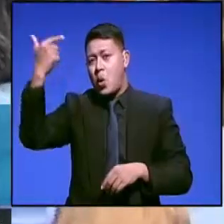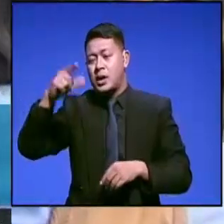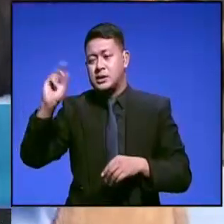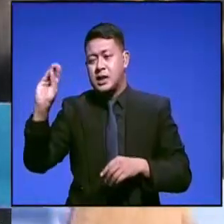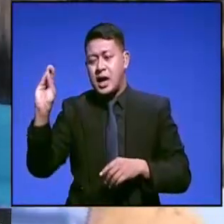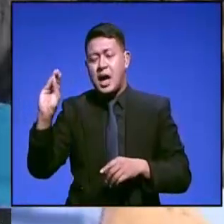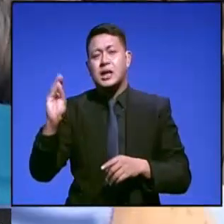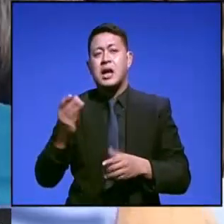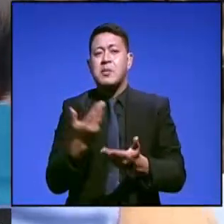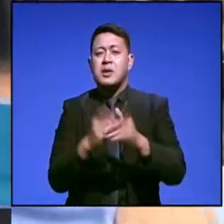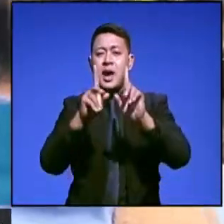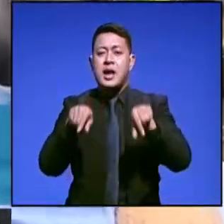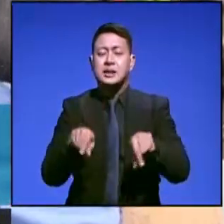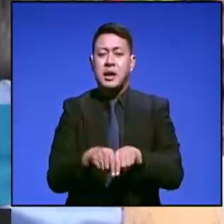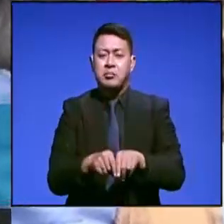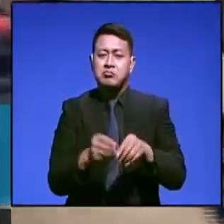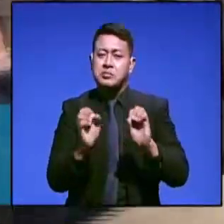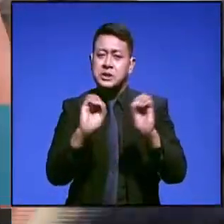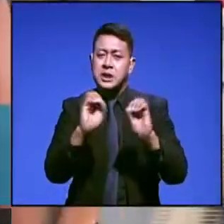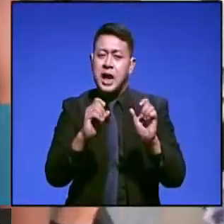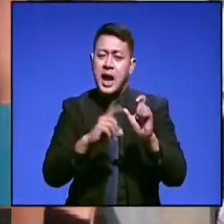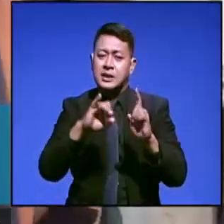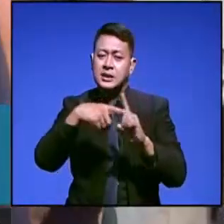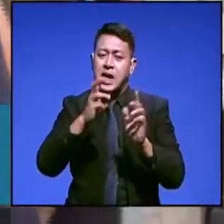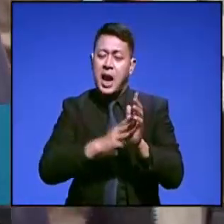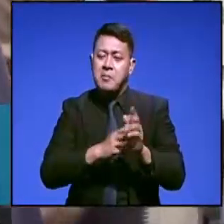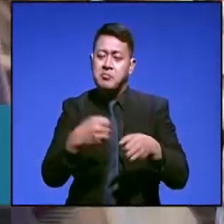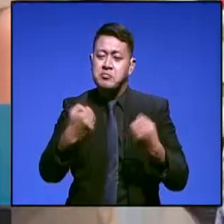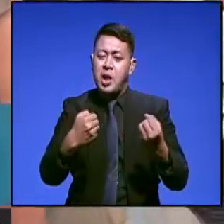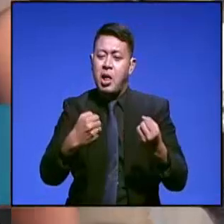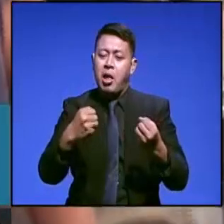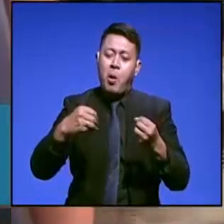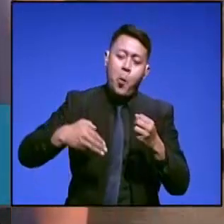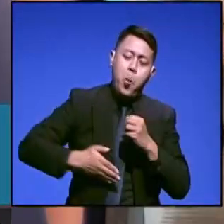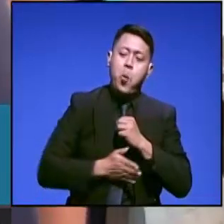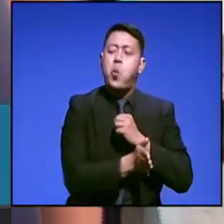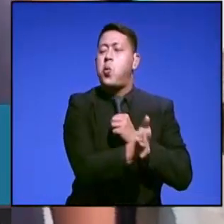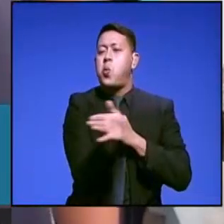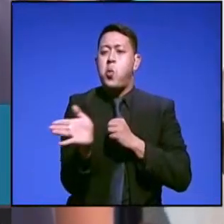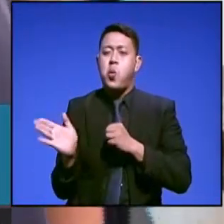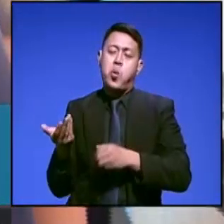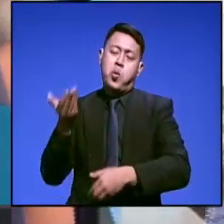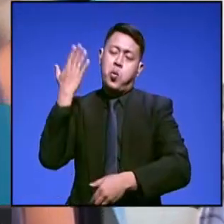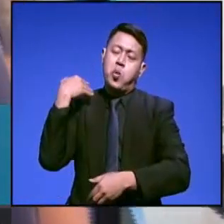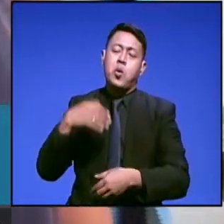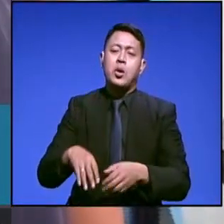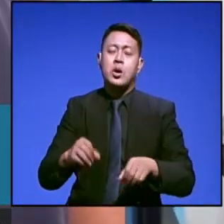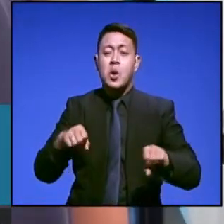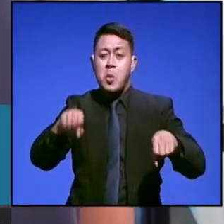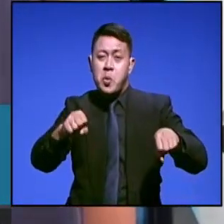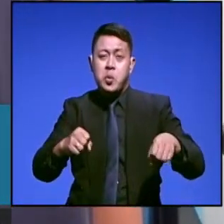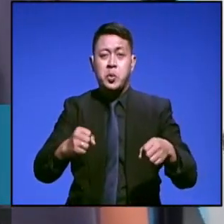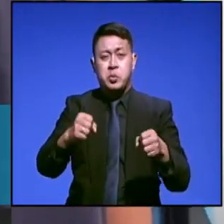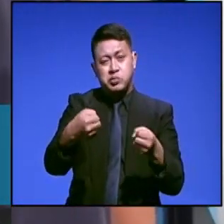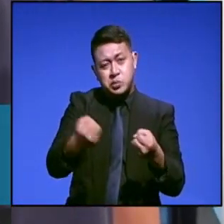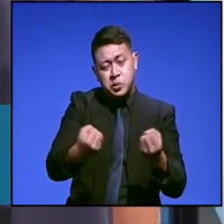menunjukkan SIKM-nya. Jika tidak memiliki SIKM, pengendara diwajibkan memutar arah. Sejumlah pengendara roda 2 dan